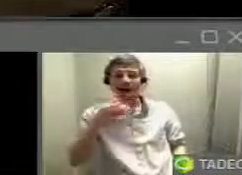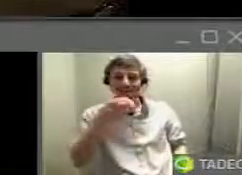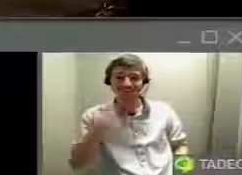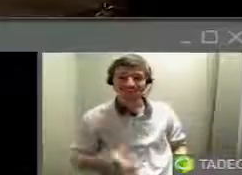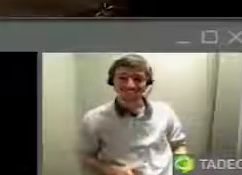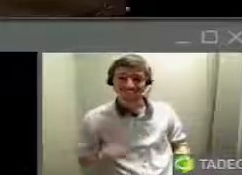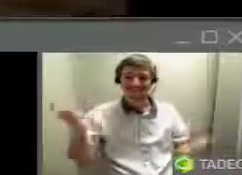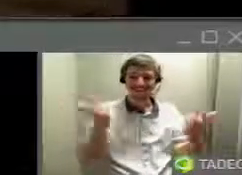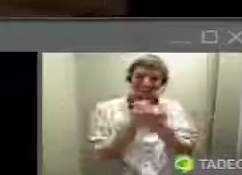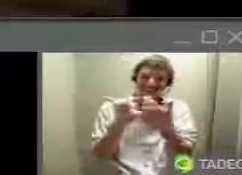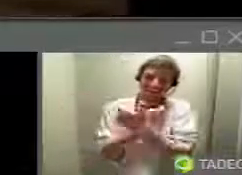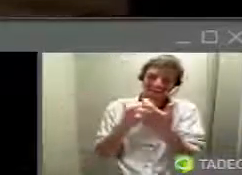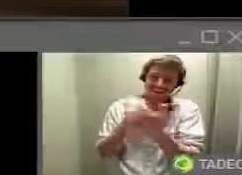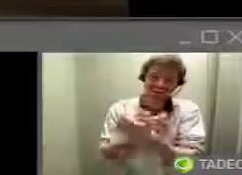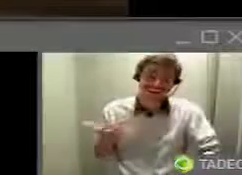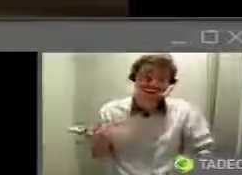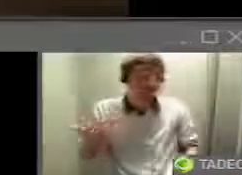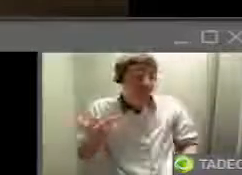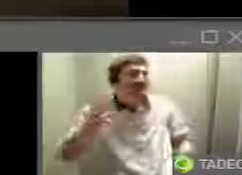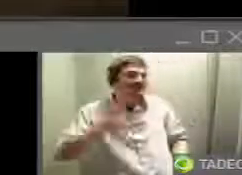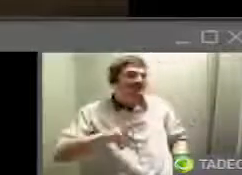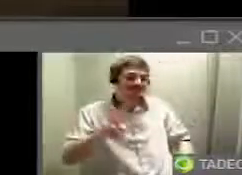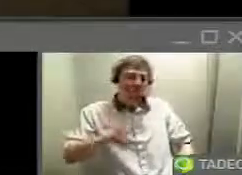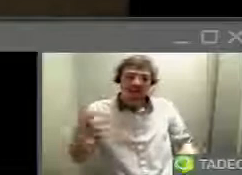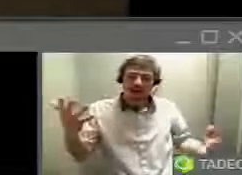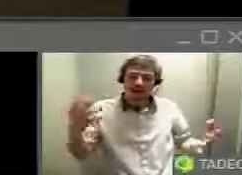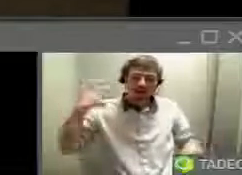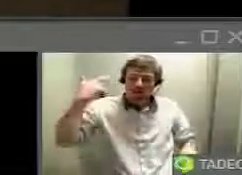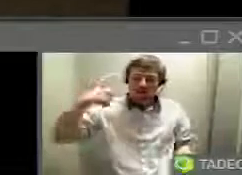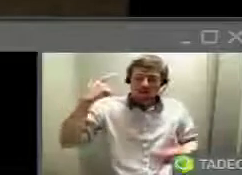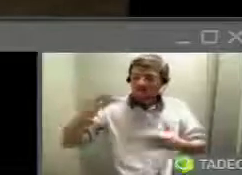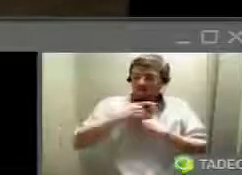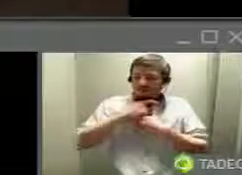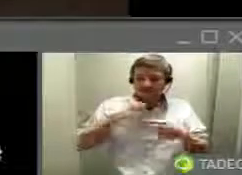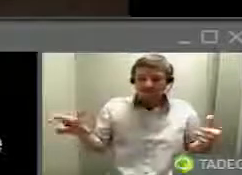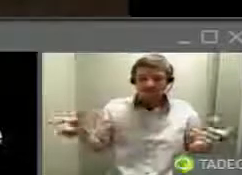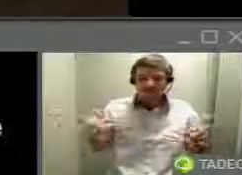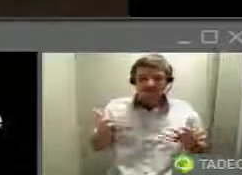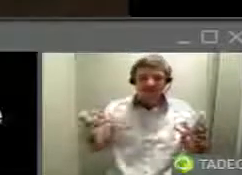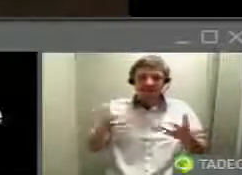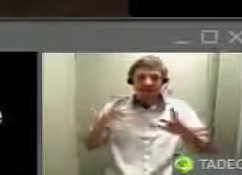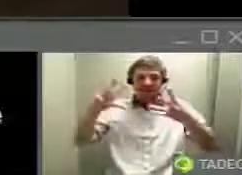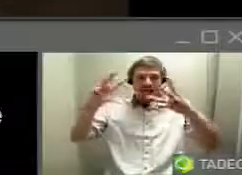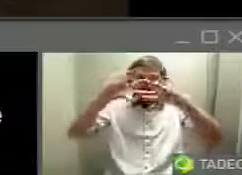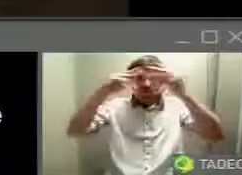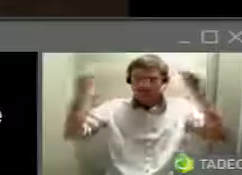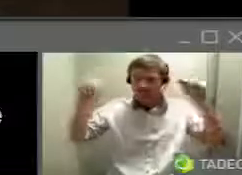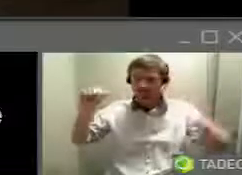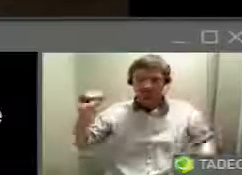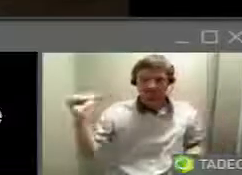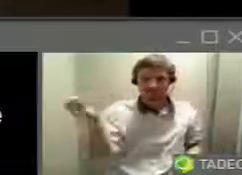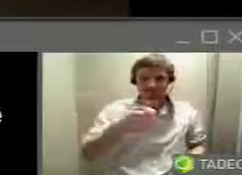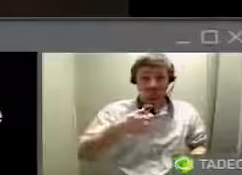Non mais c'est vrai que l'accessibilité à Londres, elle était surtout au niveau aussi de l'état d'esprit. Je pense que ce qu'a dit mon